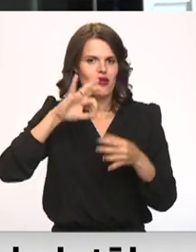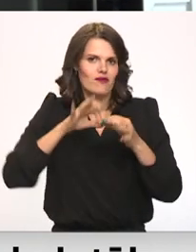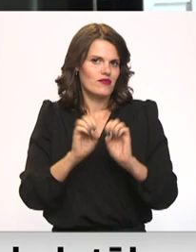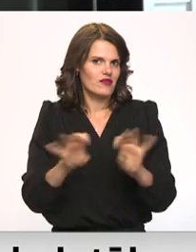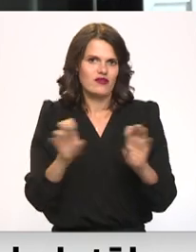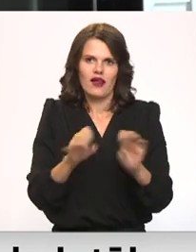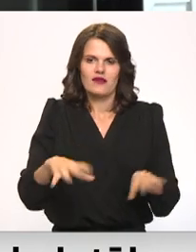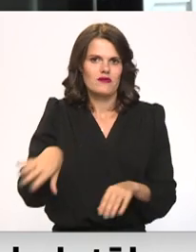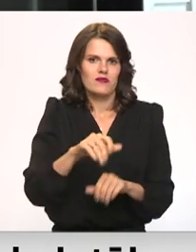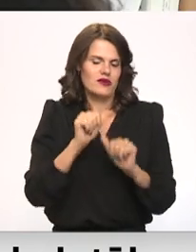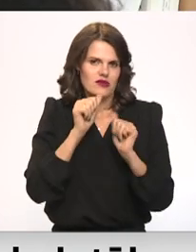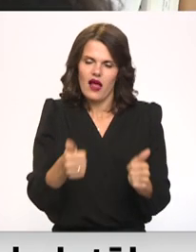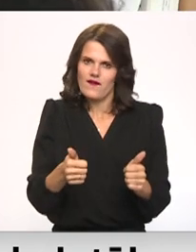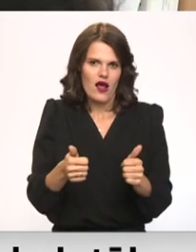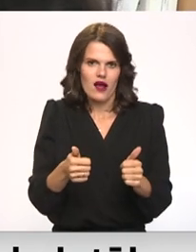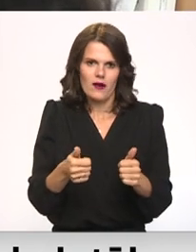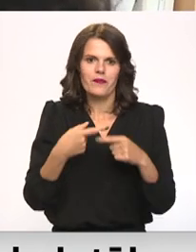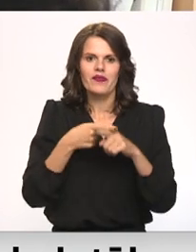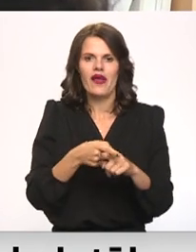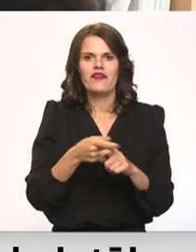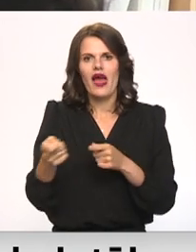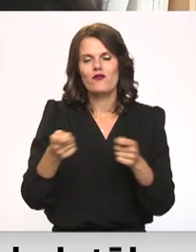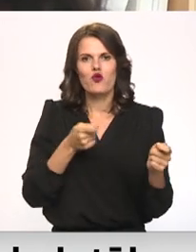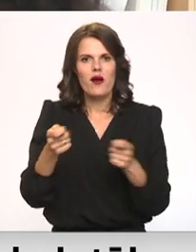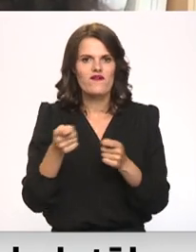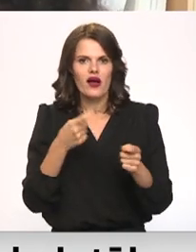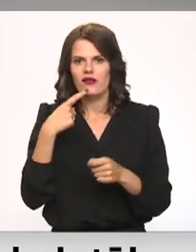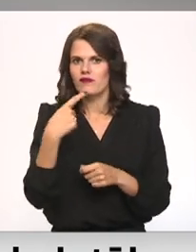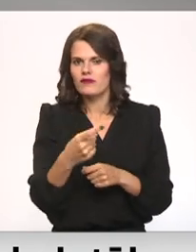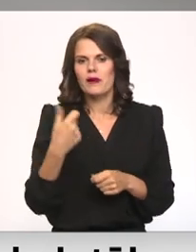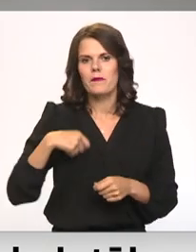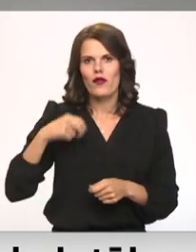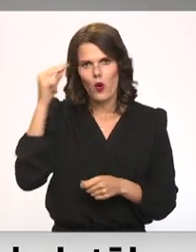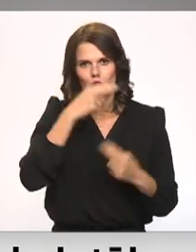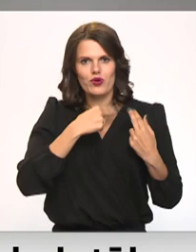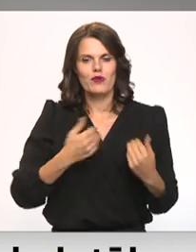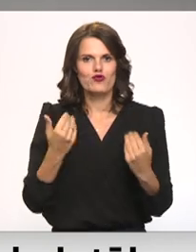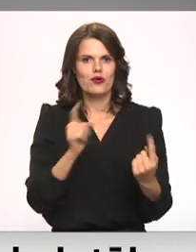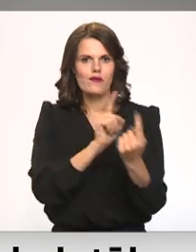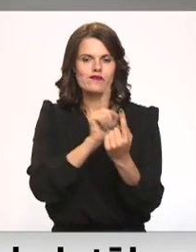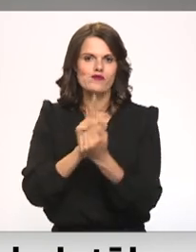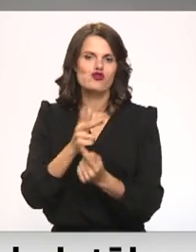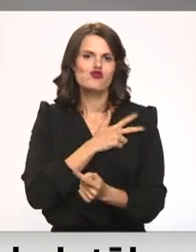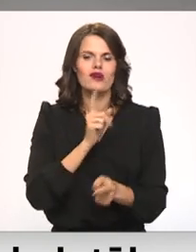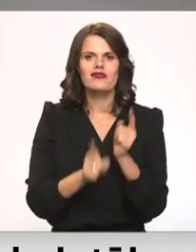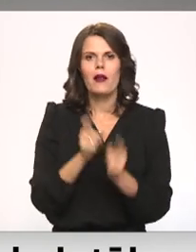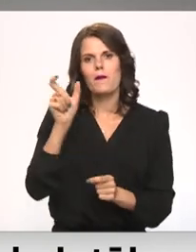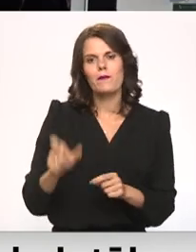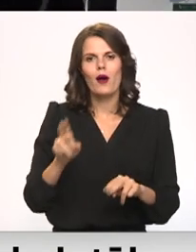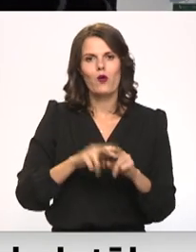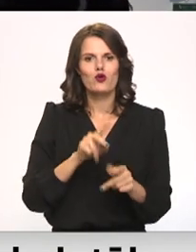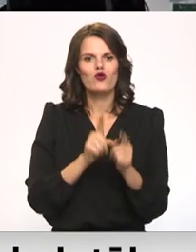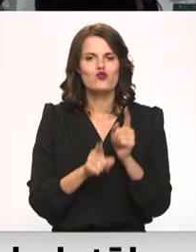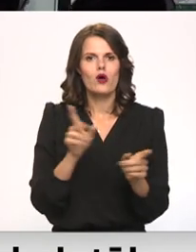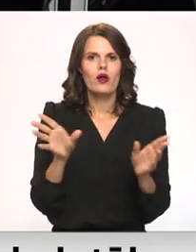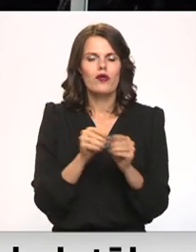sīkāka informācija nav sniedzama. Tehnikuma vadība informē, ka ar meitenes kursabiedriem šodien ticies sociālais pedagogs un skolotāja ar